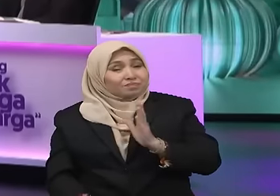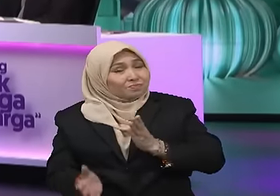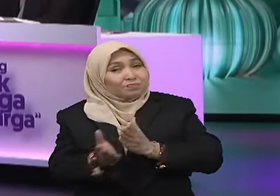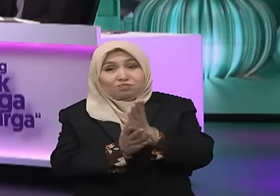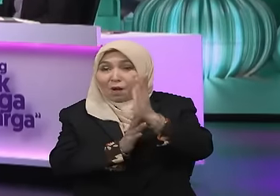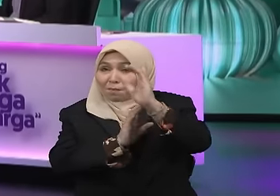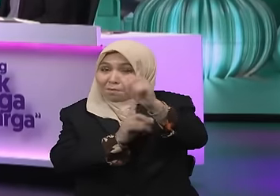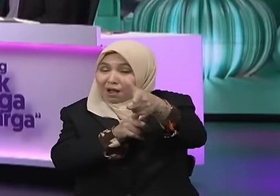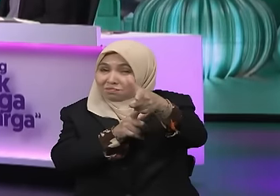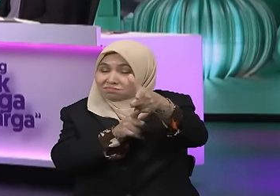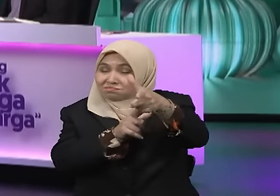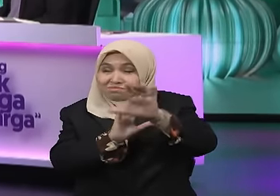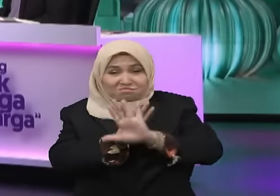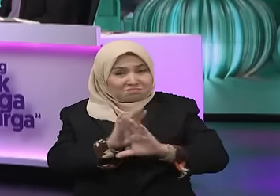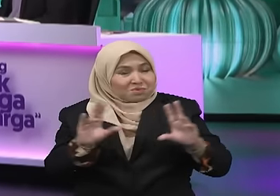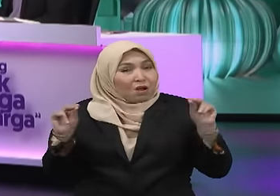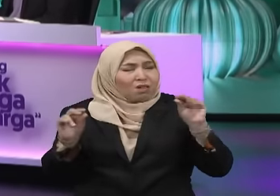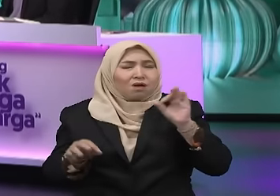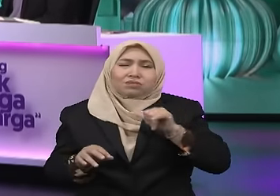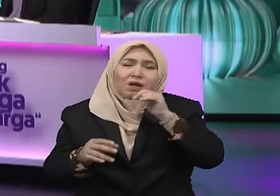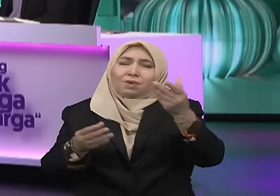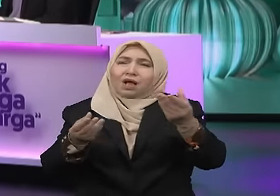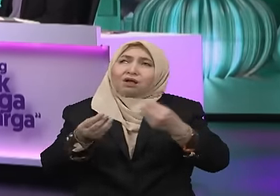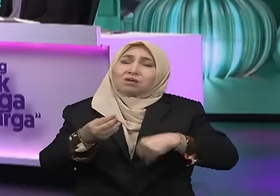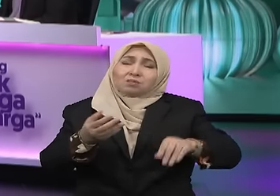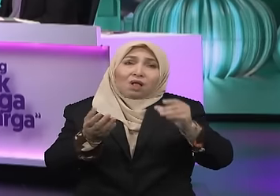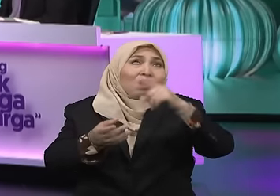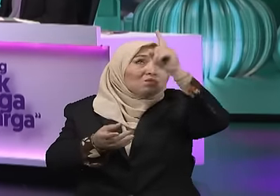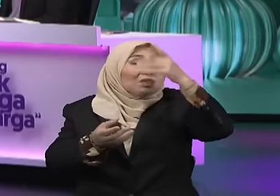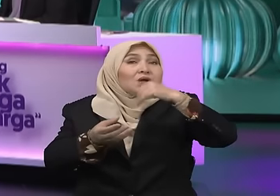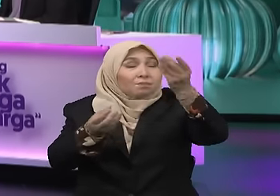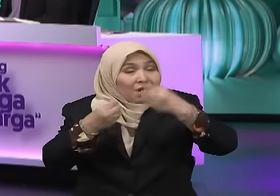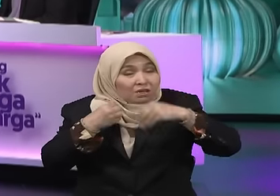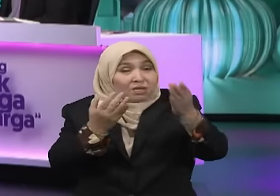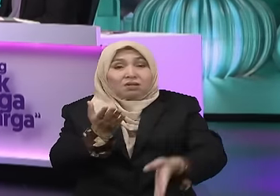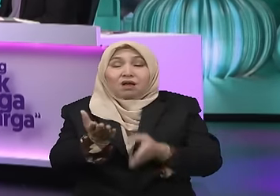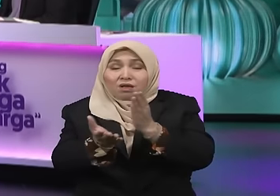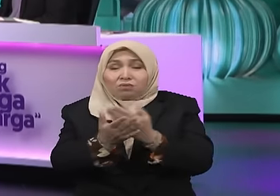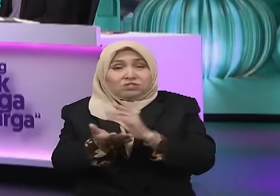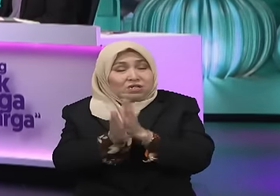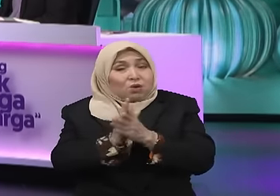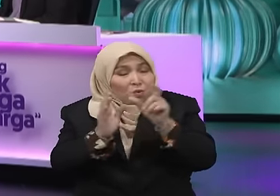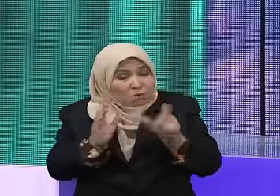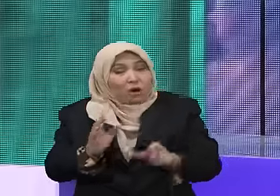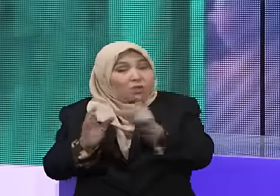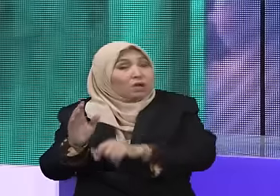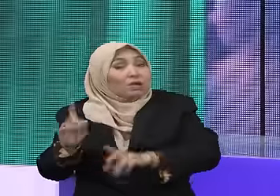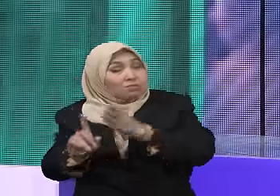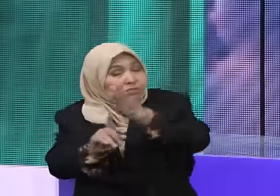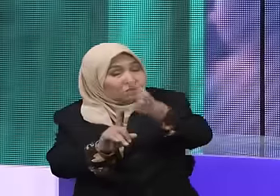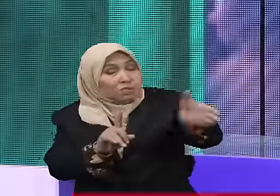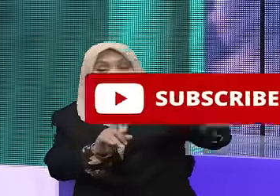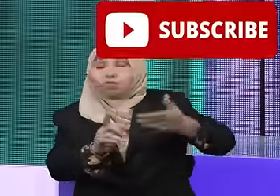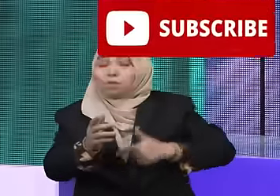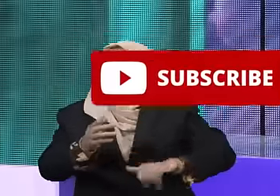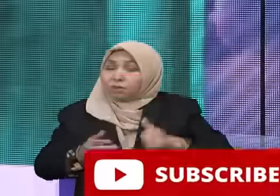tembak Ustaz kan. Dia cakap, kalau Allah tak bagi hidayah pada aku, rugi aku ni jadi orang yang sesat ni. And untuk